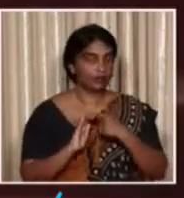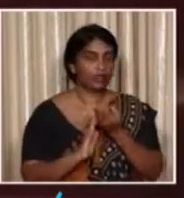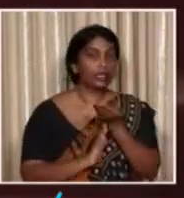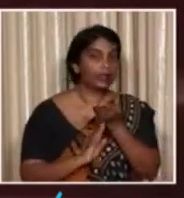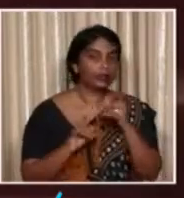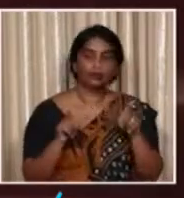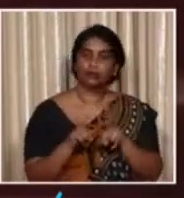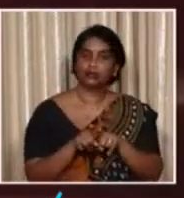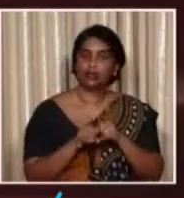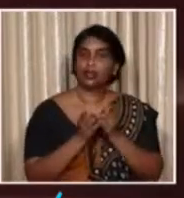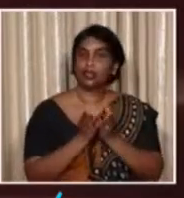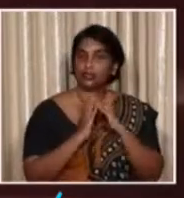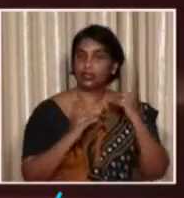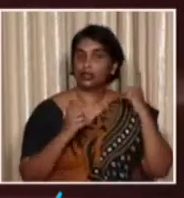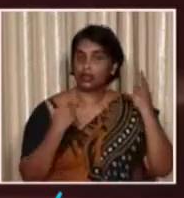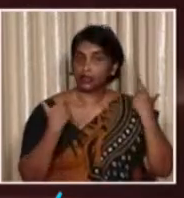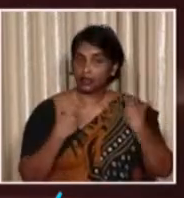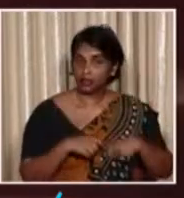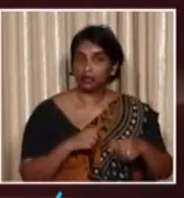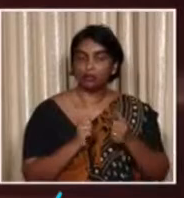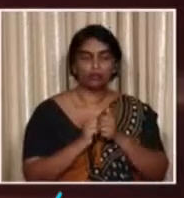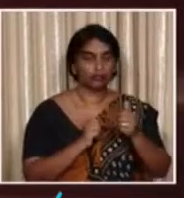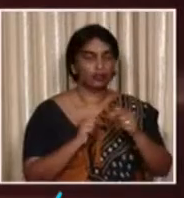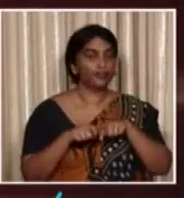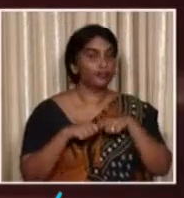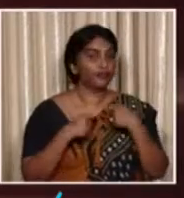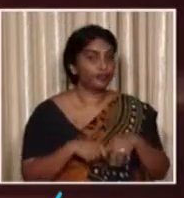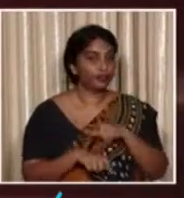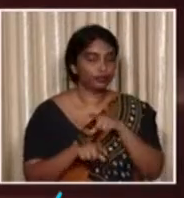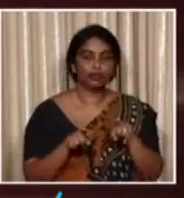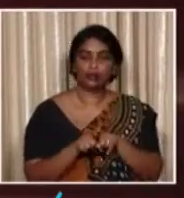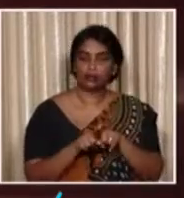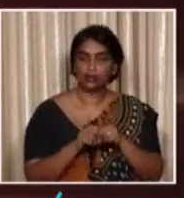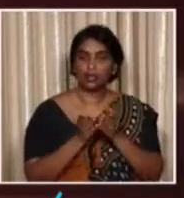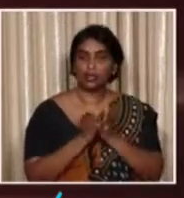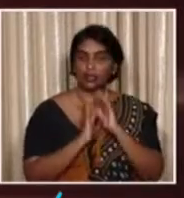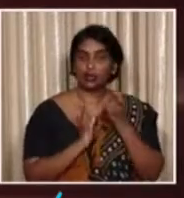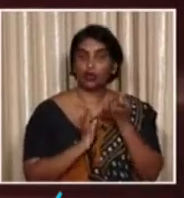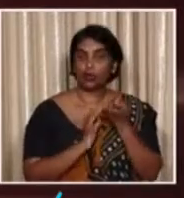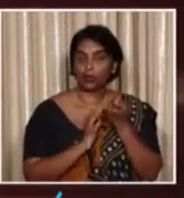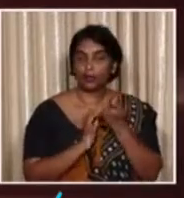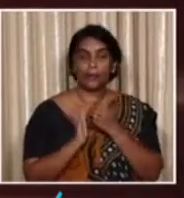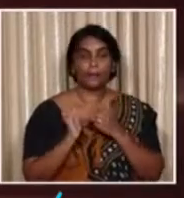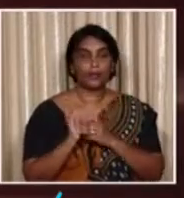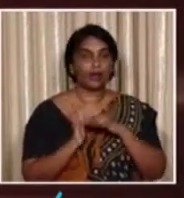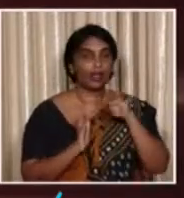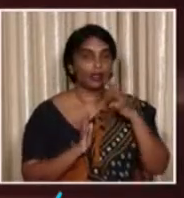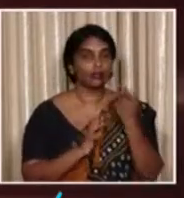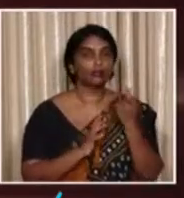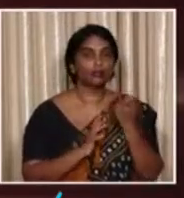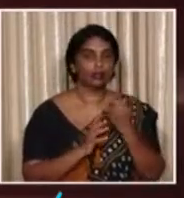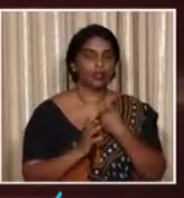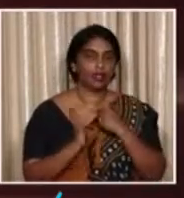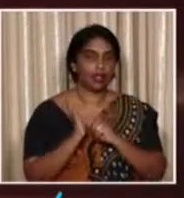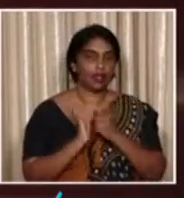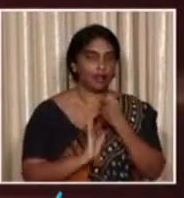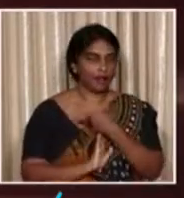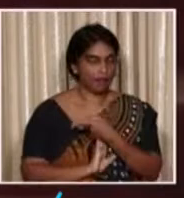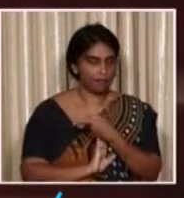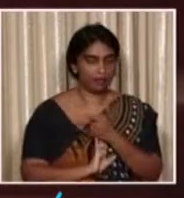ඉල්ලීම මත ඉන්දියා නාවික හමුදා විසින් දරන ලද වියදම ලෙස ඉන්දියානු රුපියල් මිලියන 400ක මුදලක් අපගේ ණය දැත.